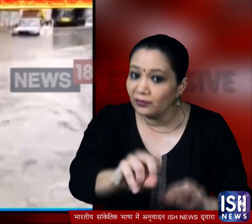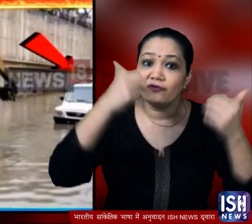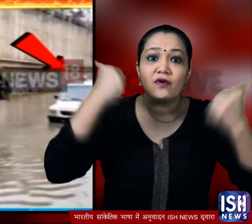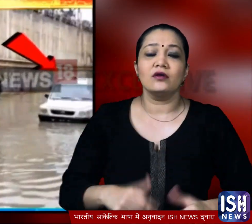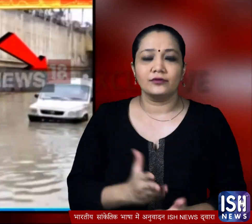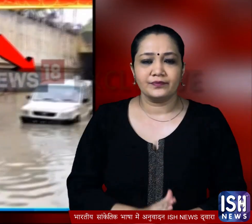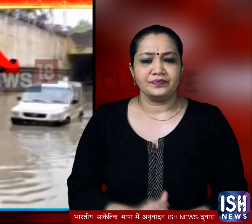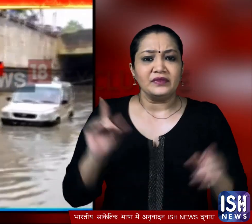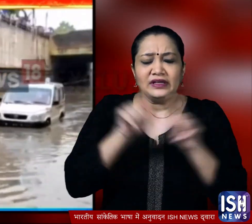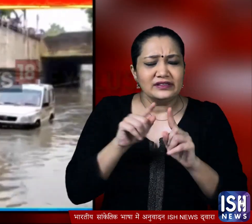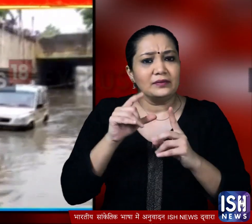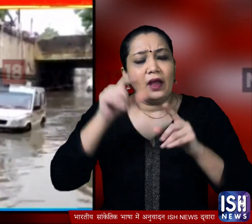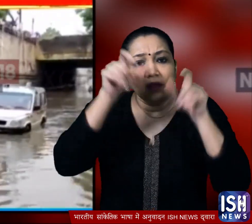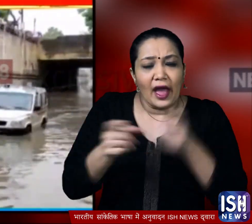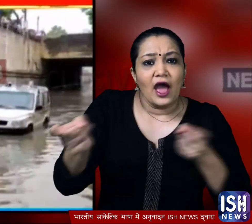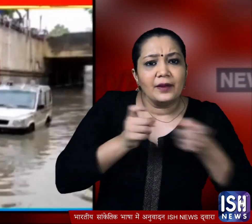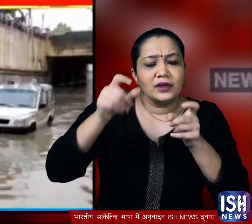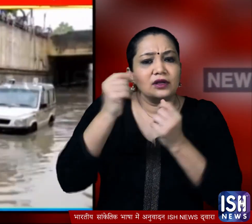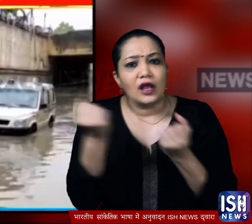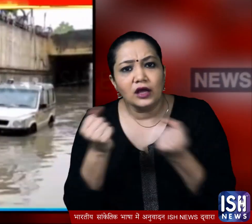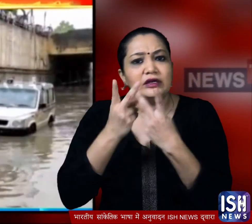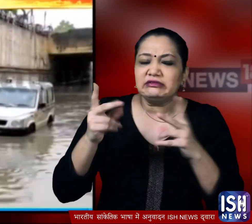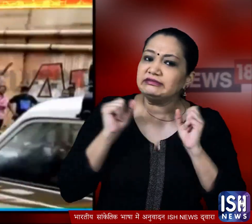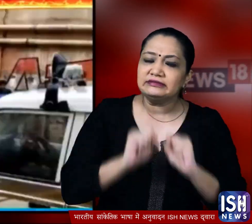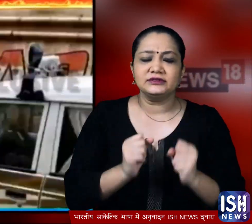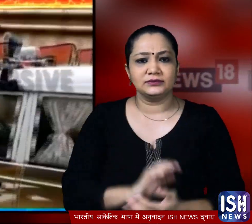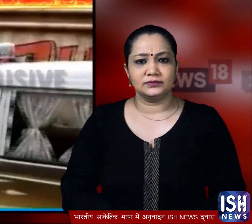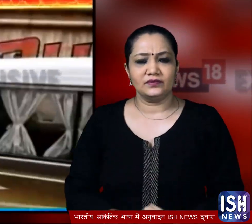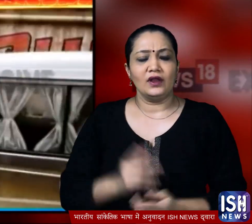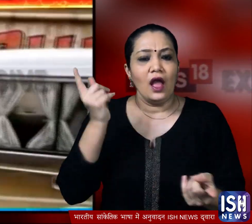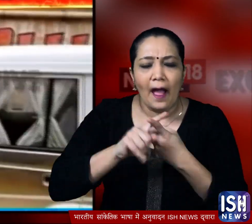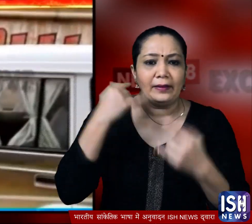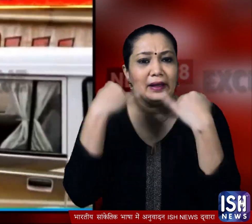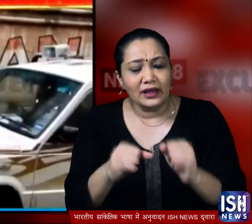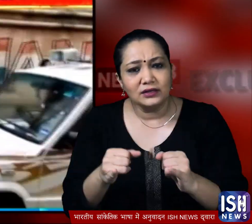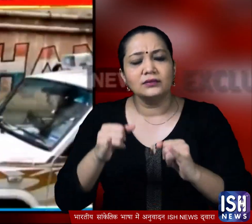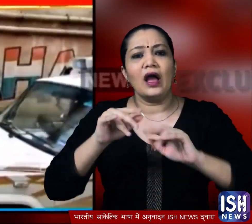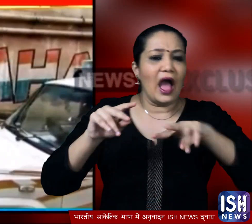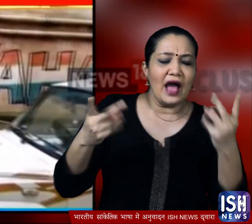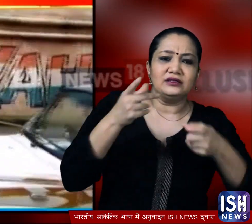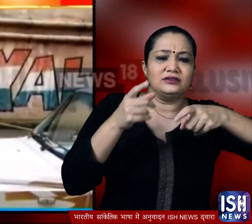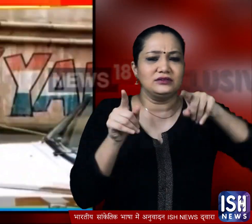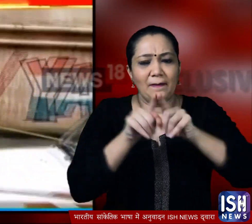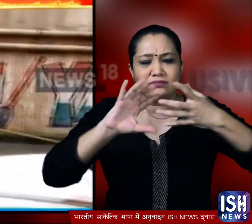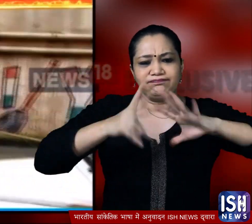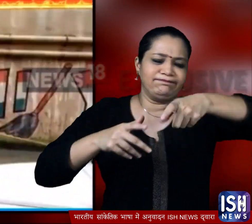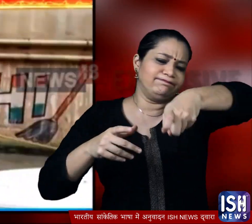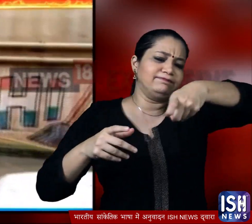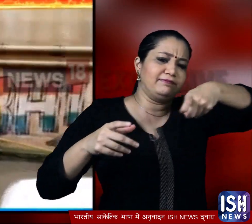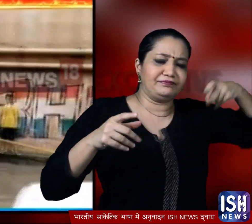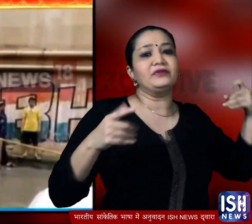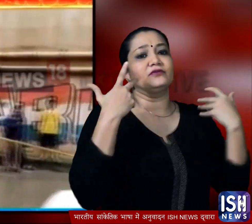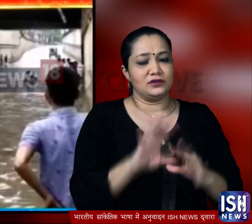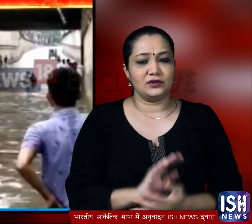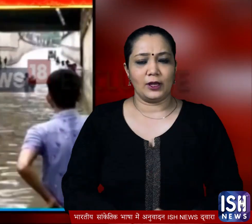कर सका। इस चुनौती का सामना खुद प्रशासन की कुछ गाड़ियों को करना पड़ा। जब वो बीच में ही फंस गईं तो उन्हें भी दूसरी गाड़ियों की तरह मशीन से खींचकर